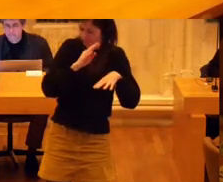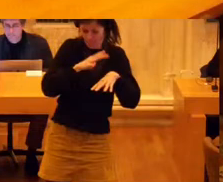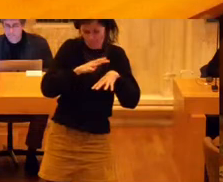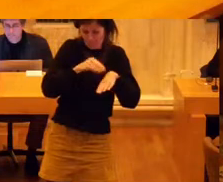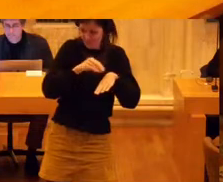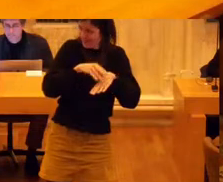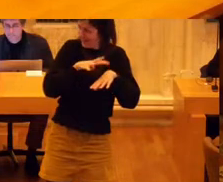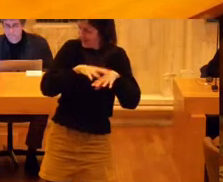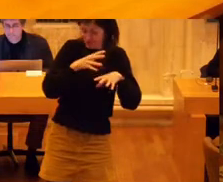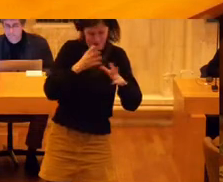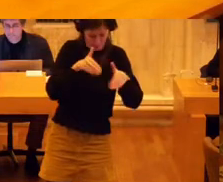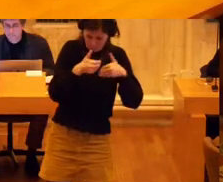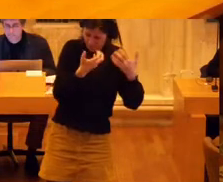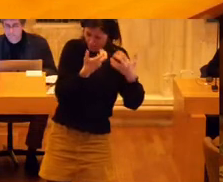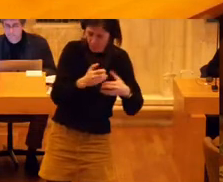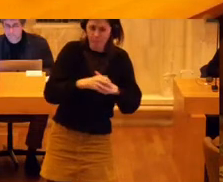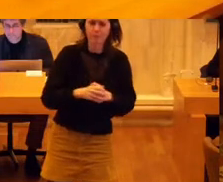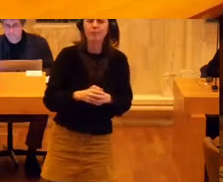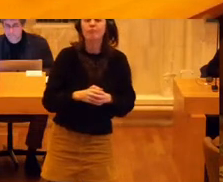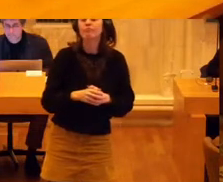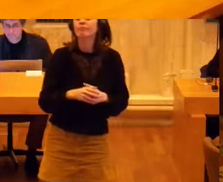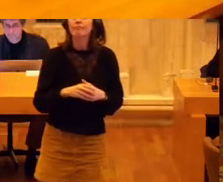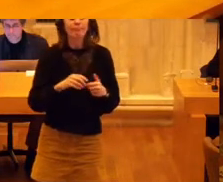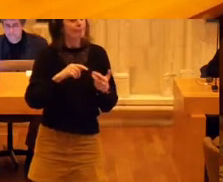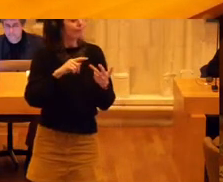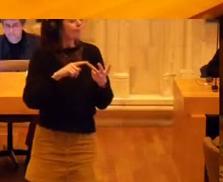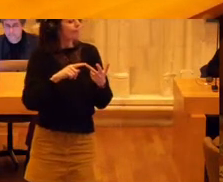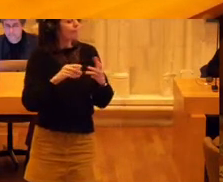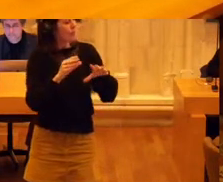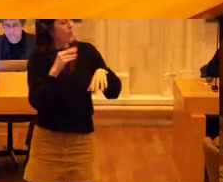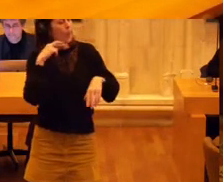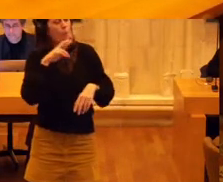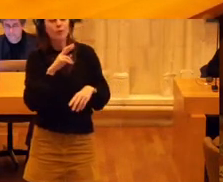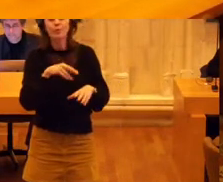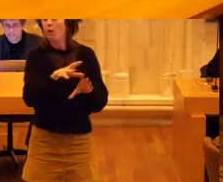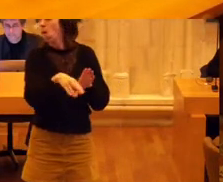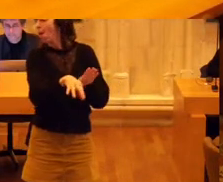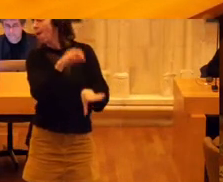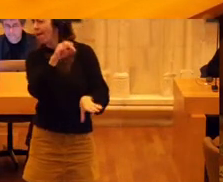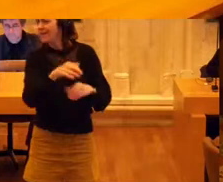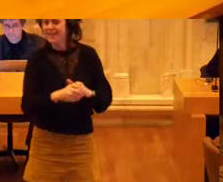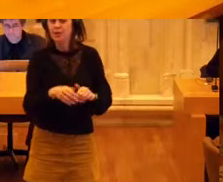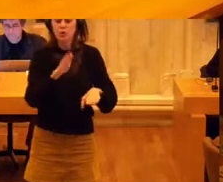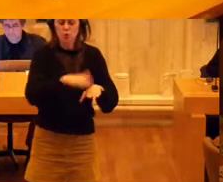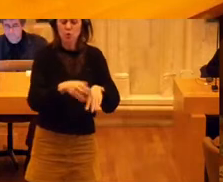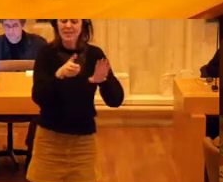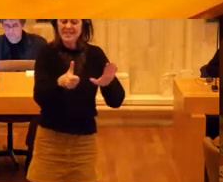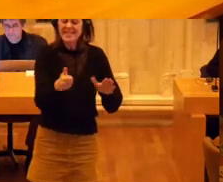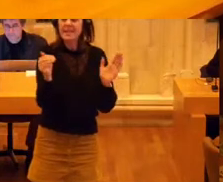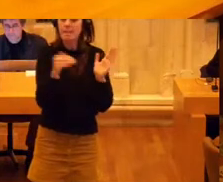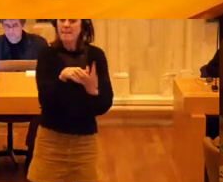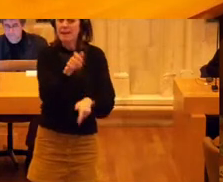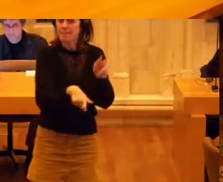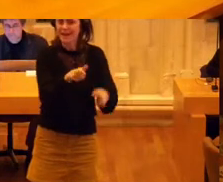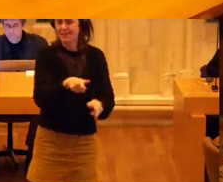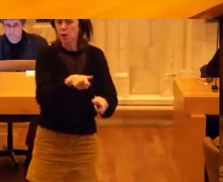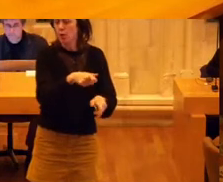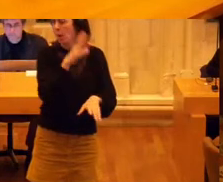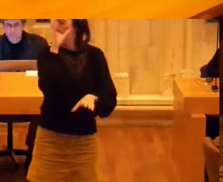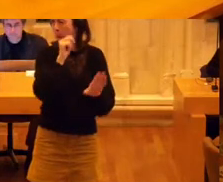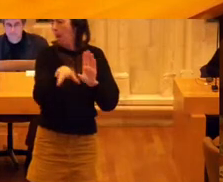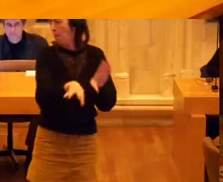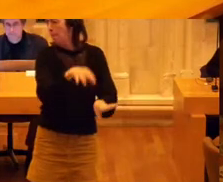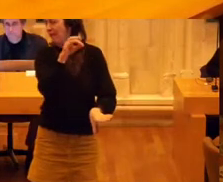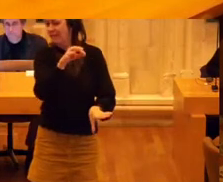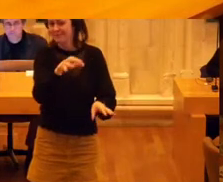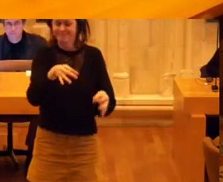quartier. Sur le tirage au sort, donc le tirage au sort, il est fait sur la base de 6000 personnes tirées au sort qui